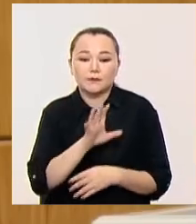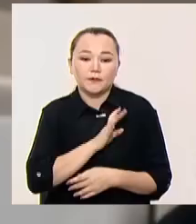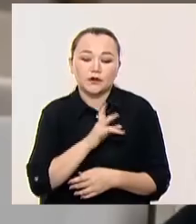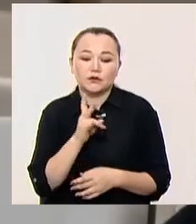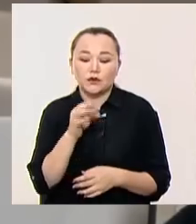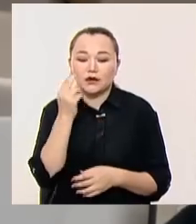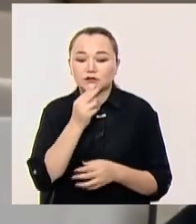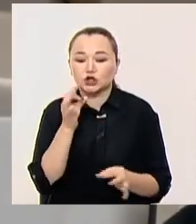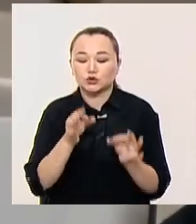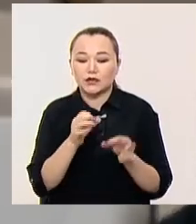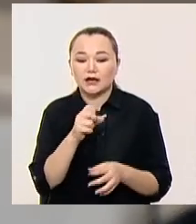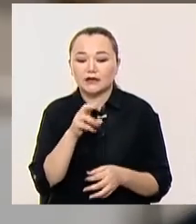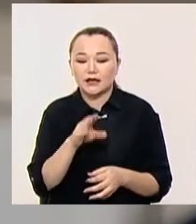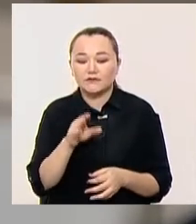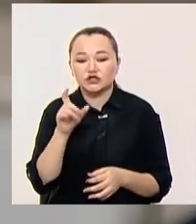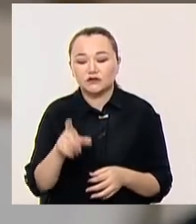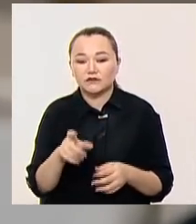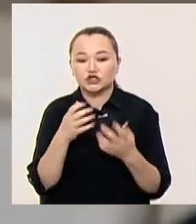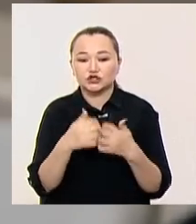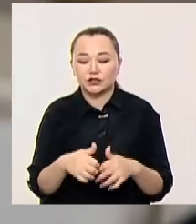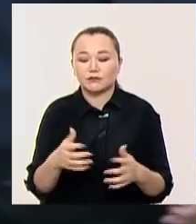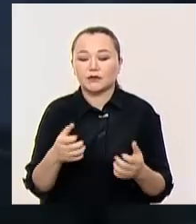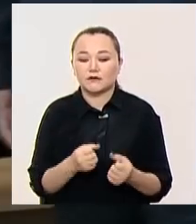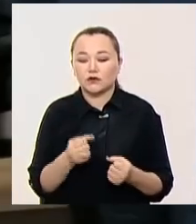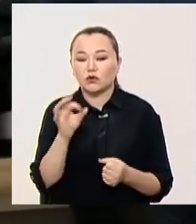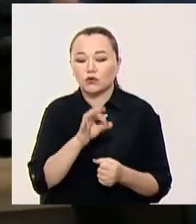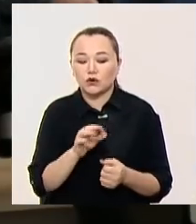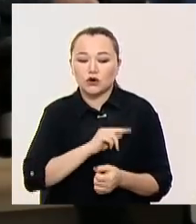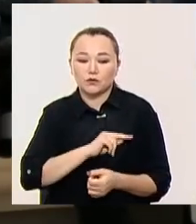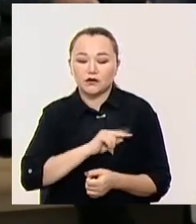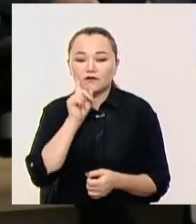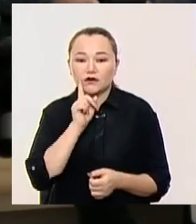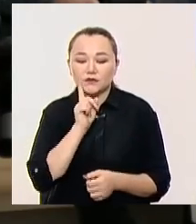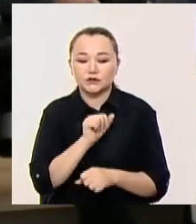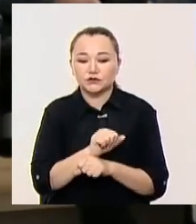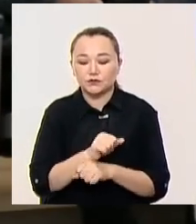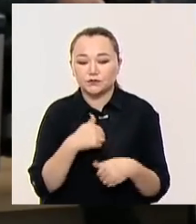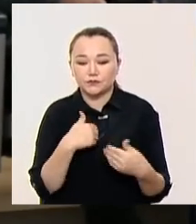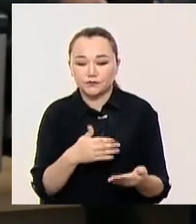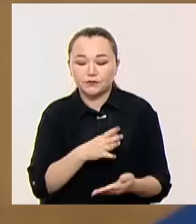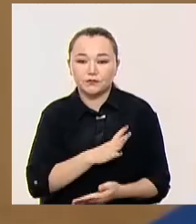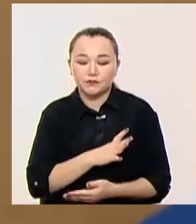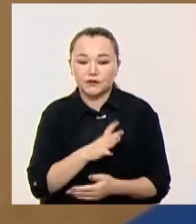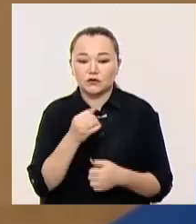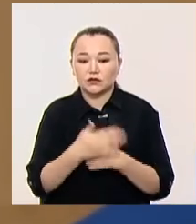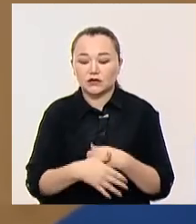Астана қалалық соты Әлтаевтың кандидат есебінде қабылдау туралы жұмысты уақытша тоқтатуды ұсынған екен.